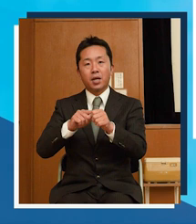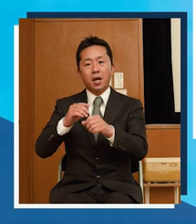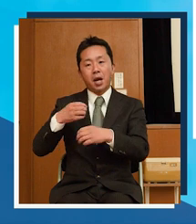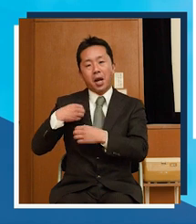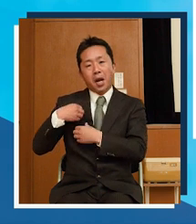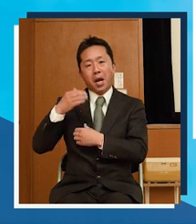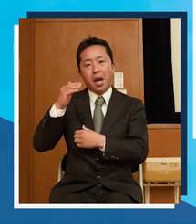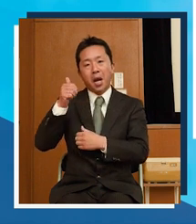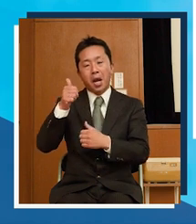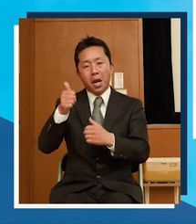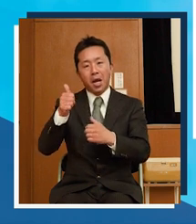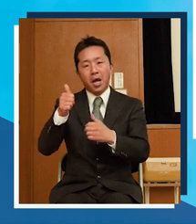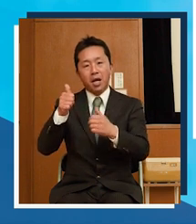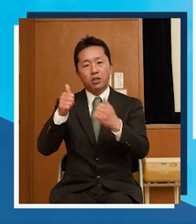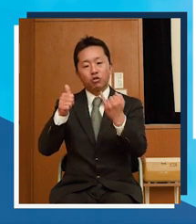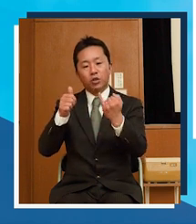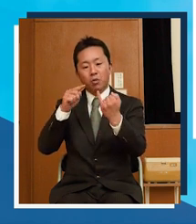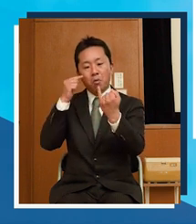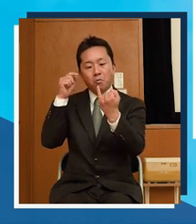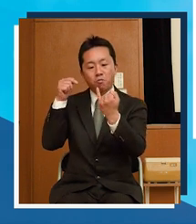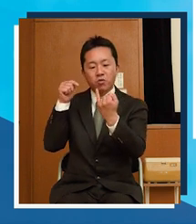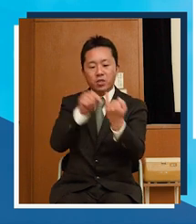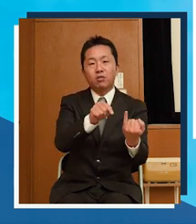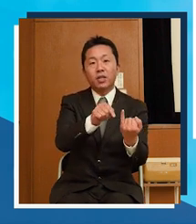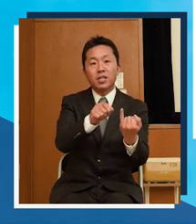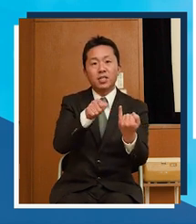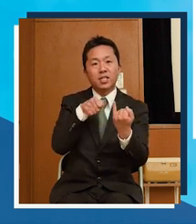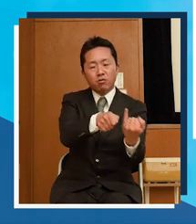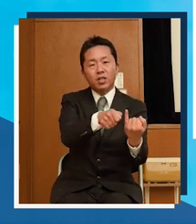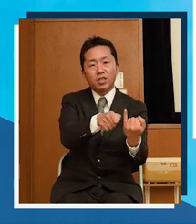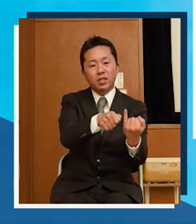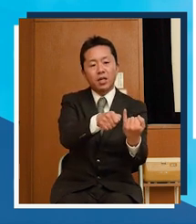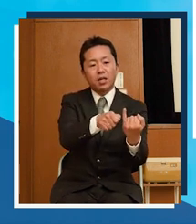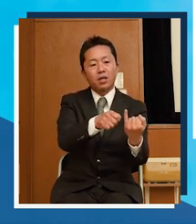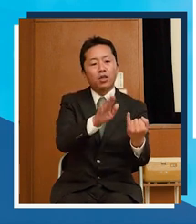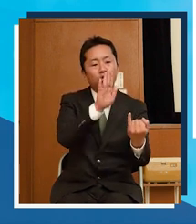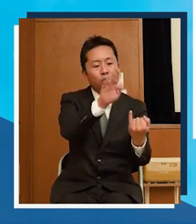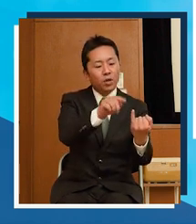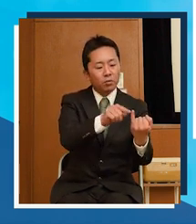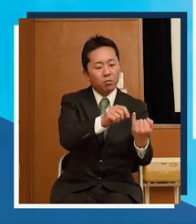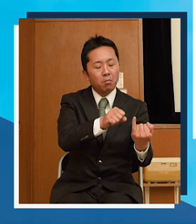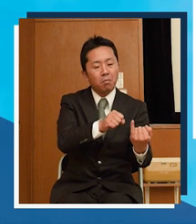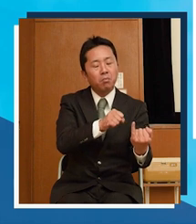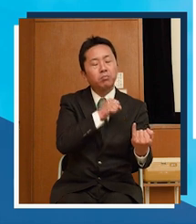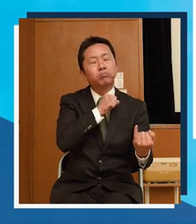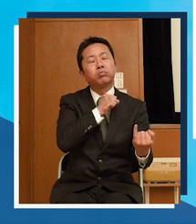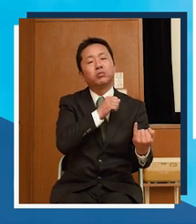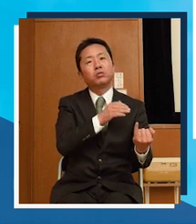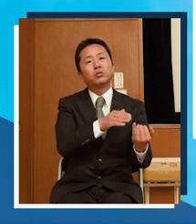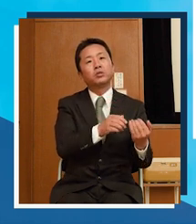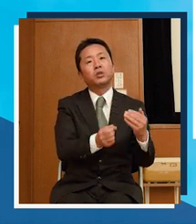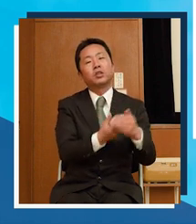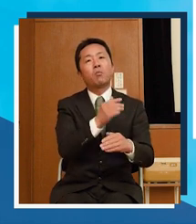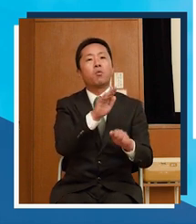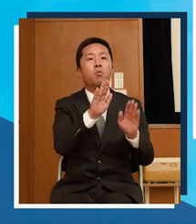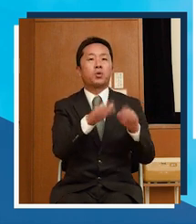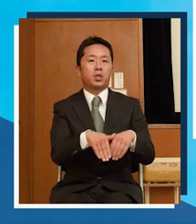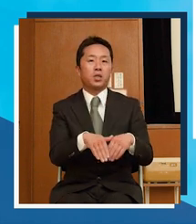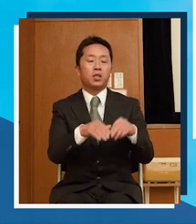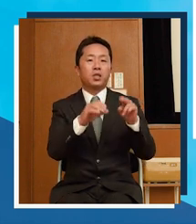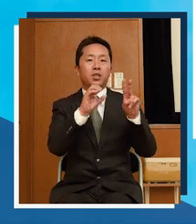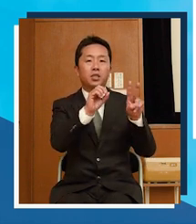後自殺する事件も発生しましたえこの間え2022